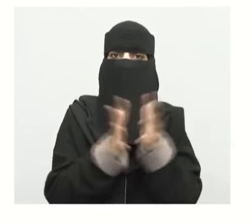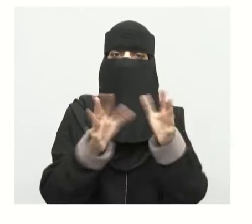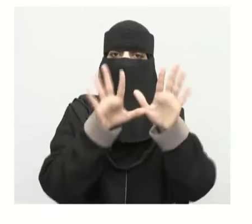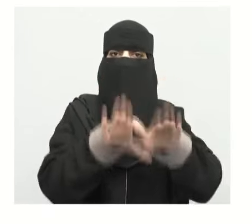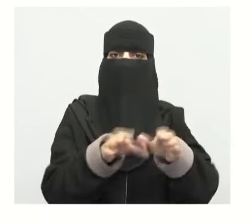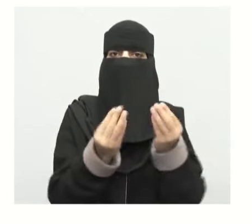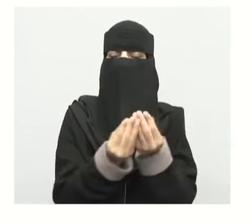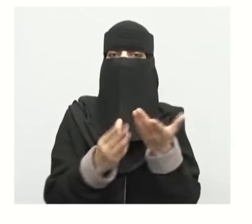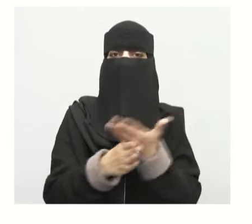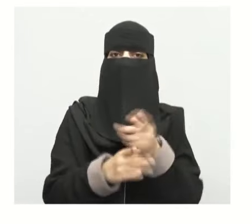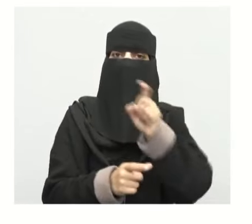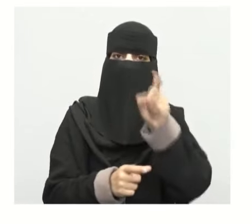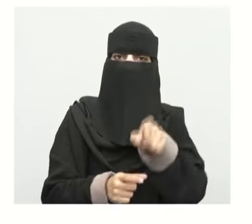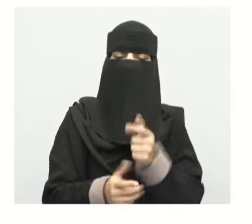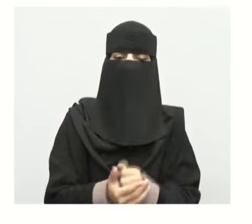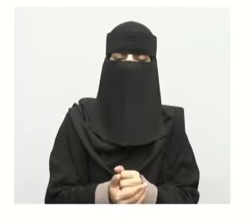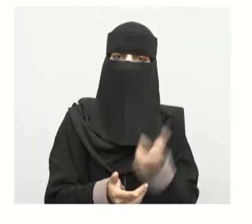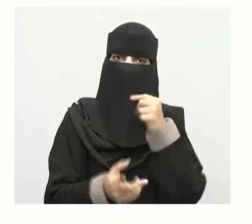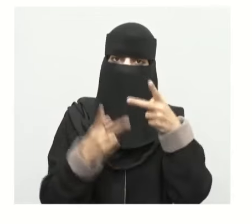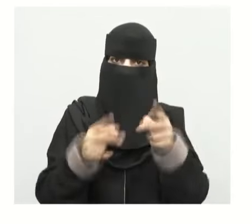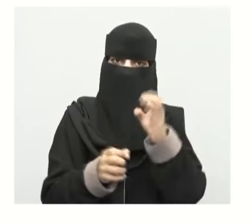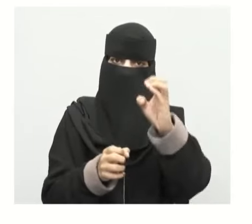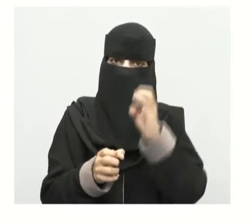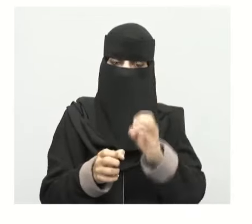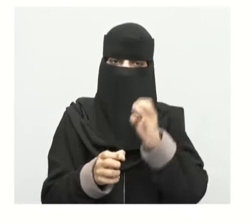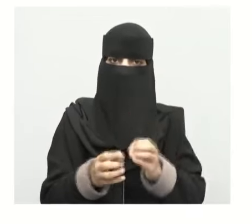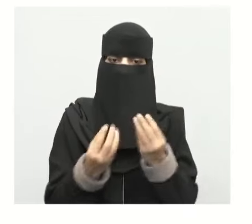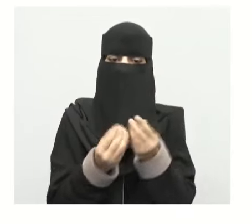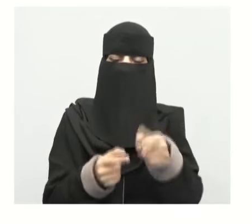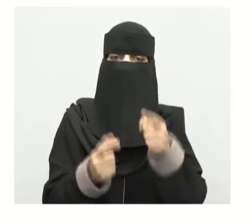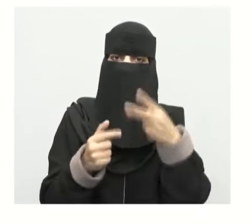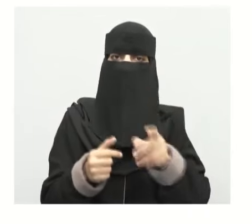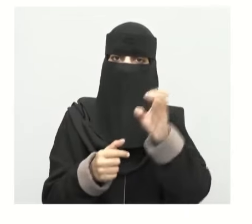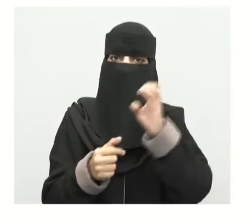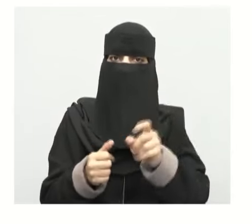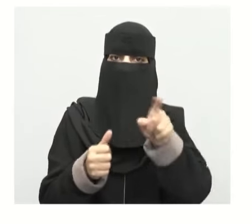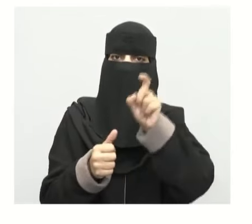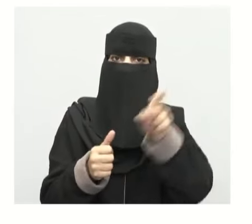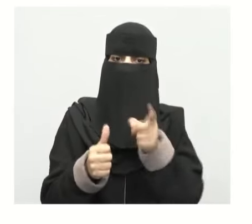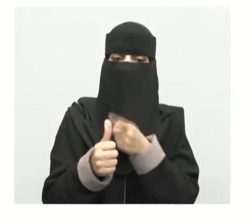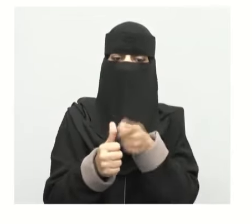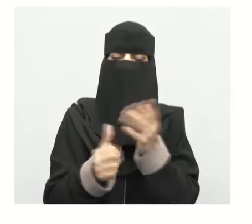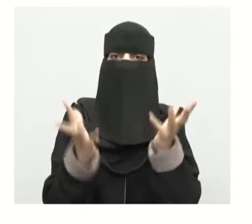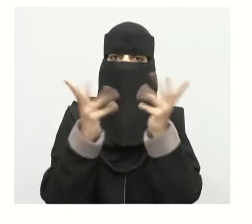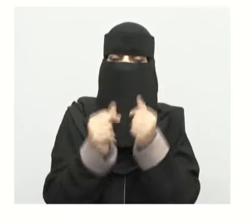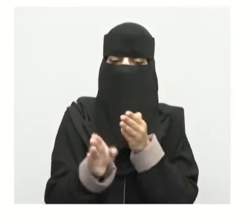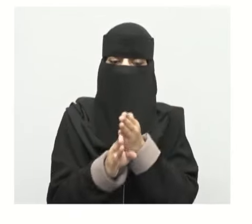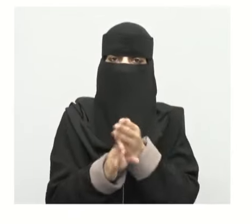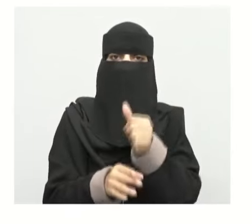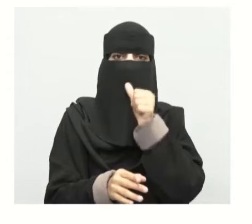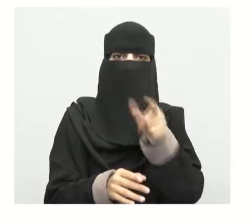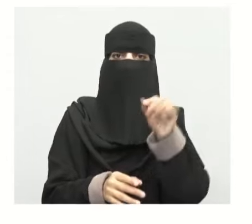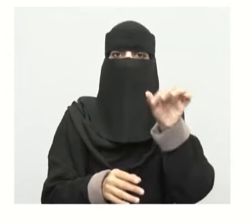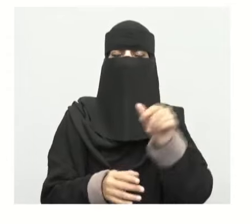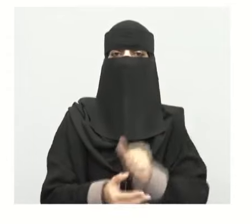البحريه نبدا الاجابه على اسئله الواجب بدءا بالسؤال الاول عدد و عددي مصادر